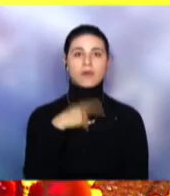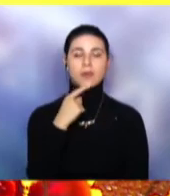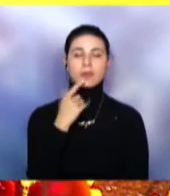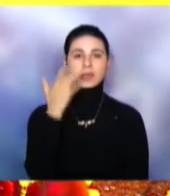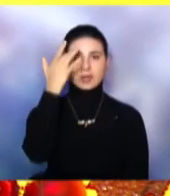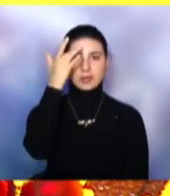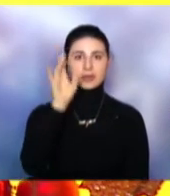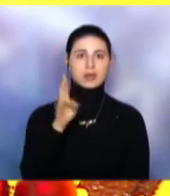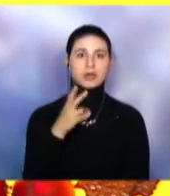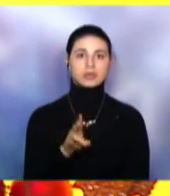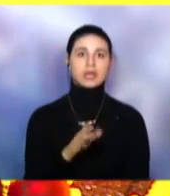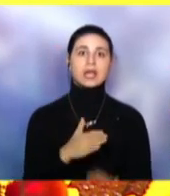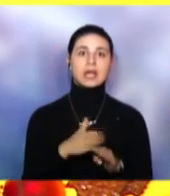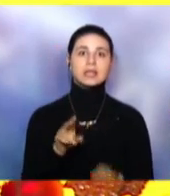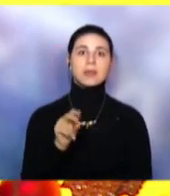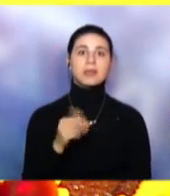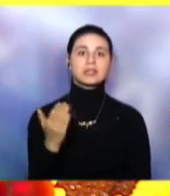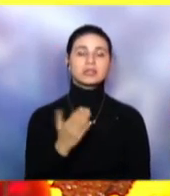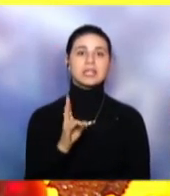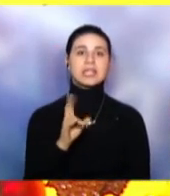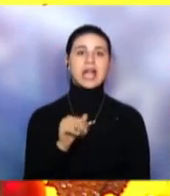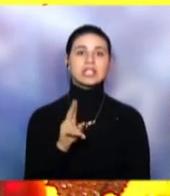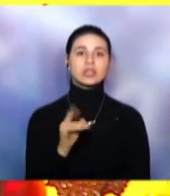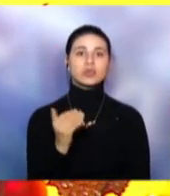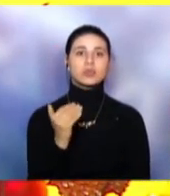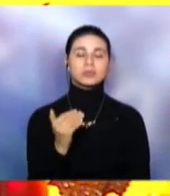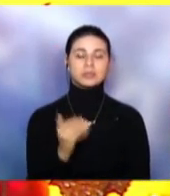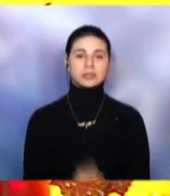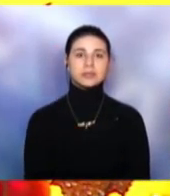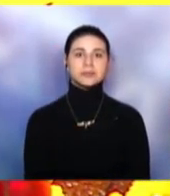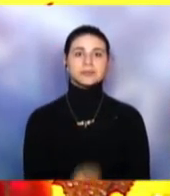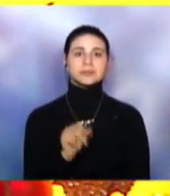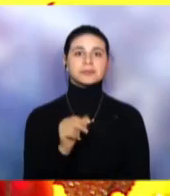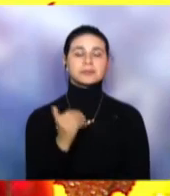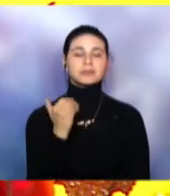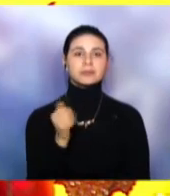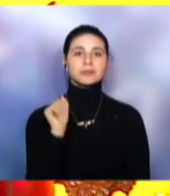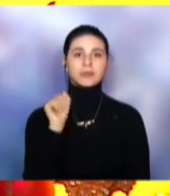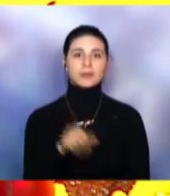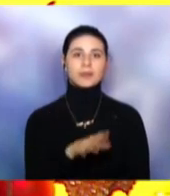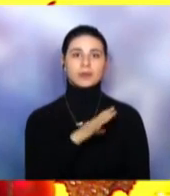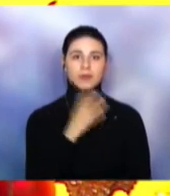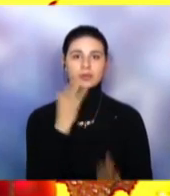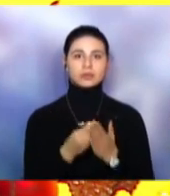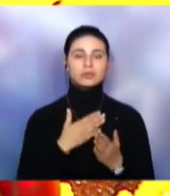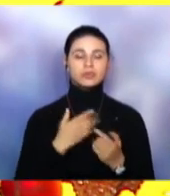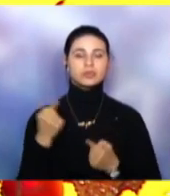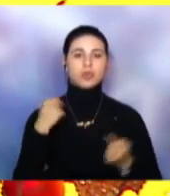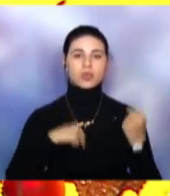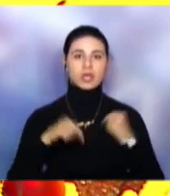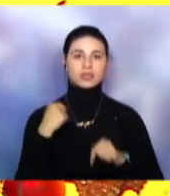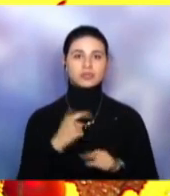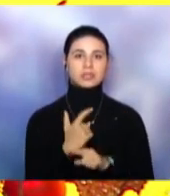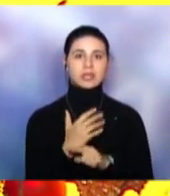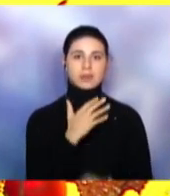რომ გარდა მარილისა, რომელიც ნატრიუმის წყაროა, მარილის ანუ ნატრიუმის წყარო შეიძლება გახდეს ჩვენს ორგანიზმში და თანაც